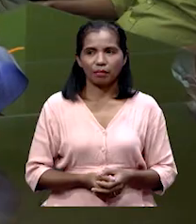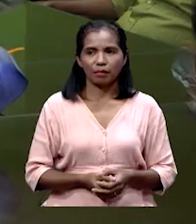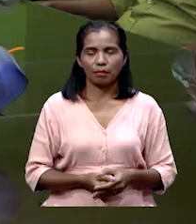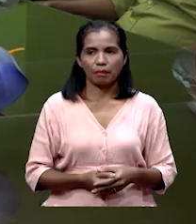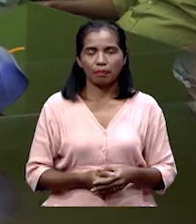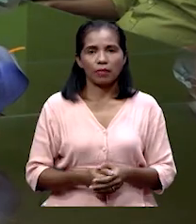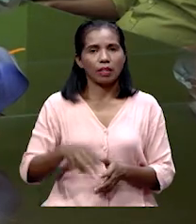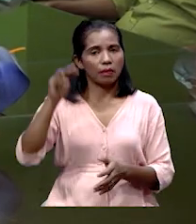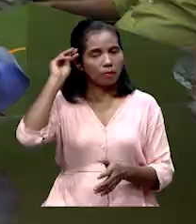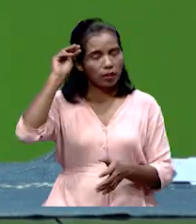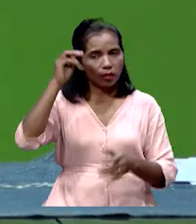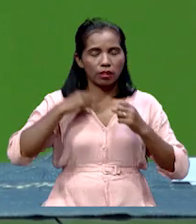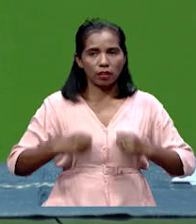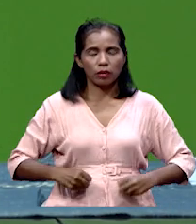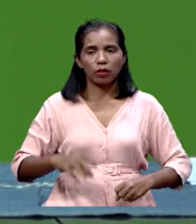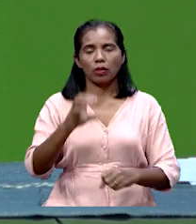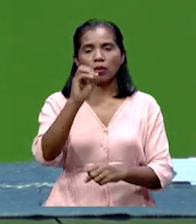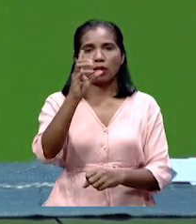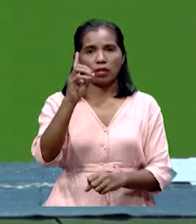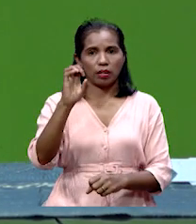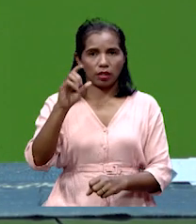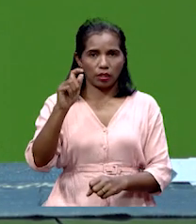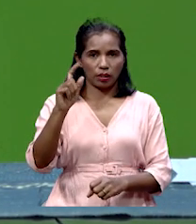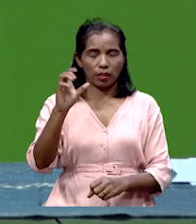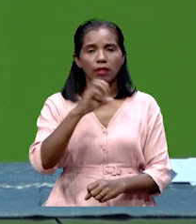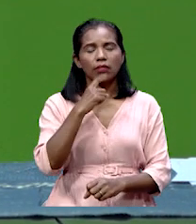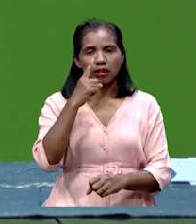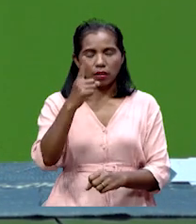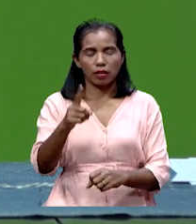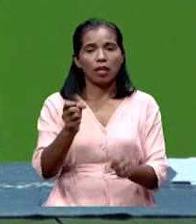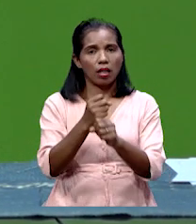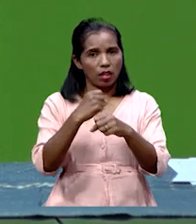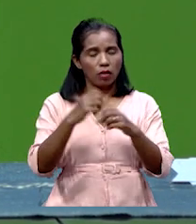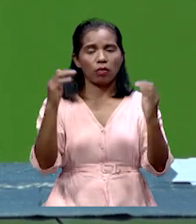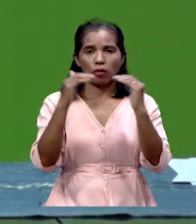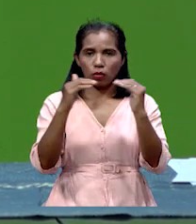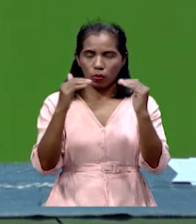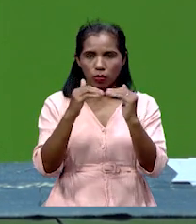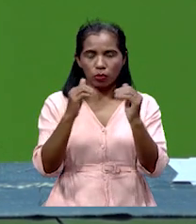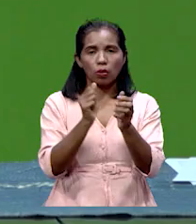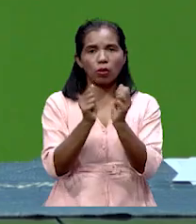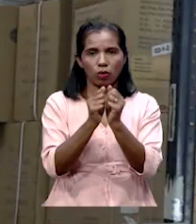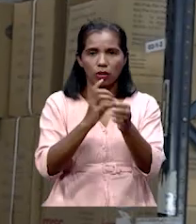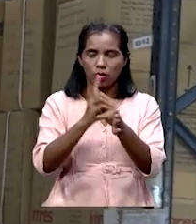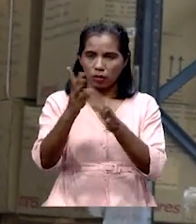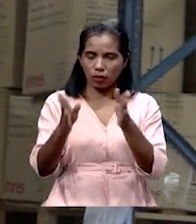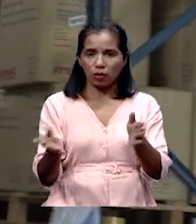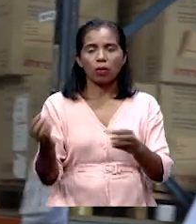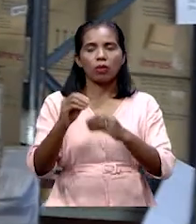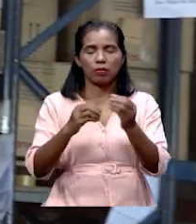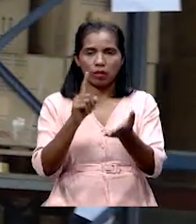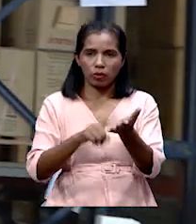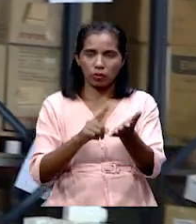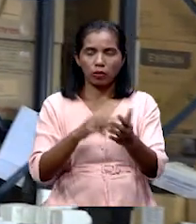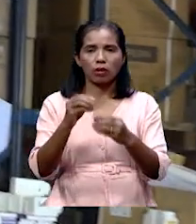Ministra Saúde Odete Maria Freitas Belo Hateteng, nia parte sei halo encontro ho diretor Sirahotu, ho di bele diskuti kona ba ai